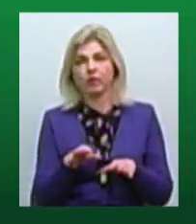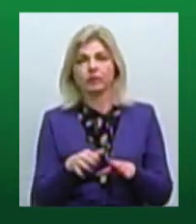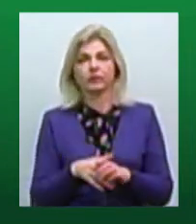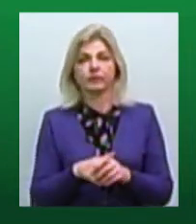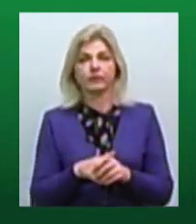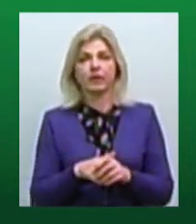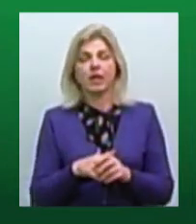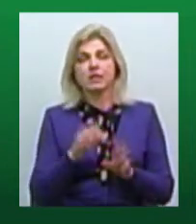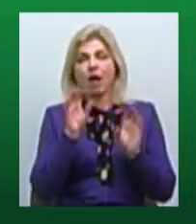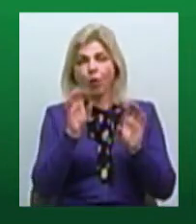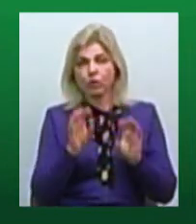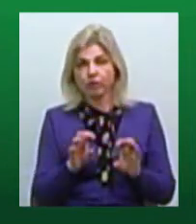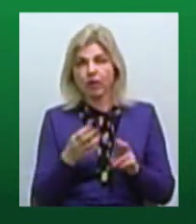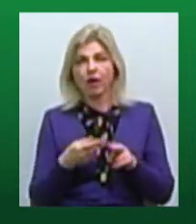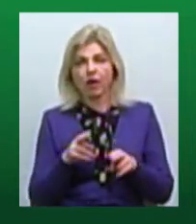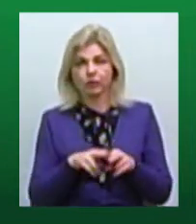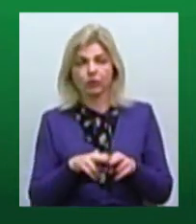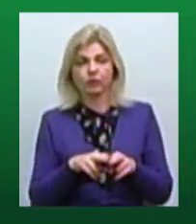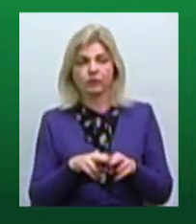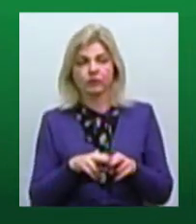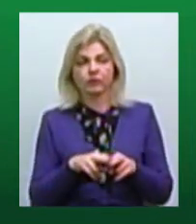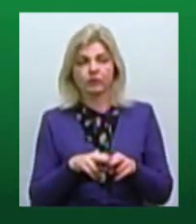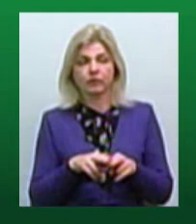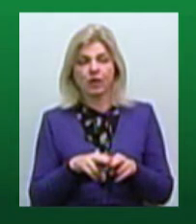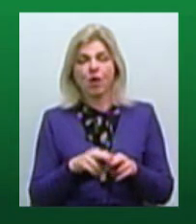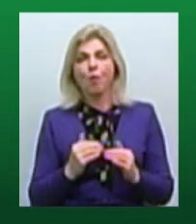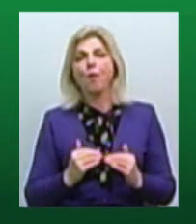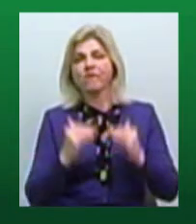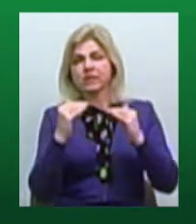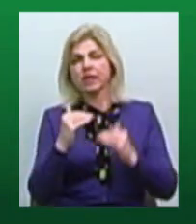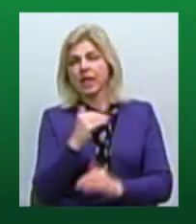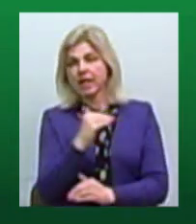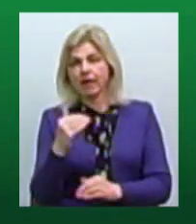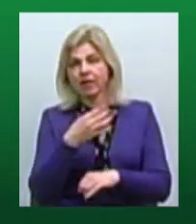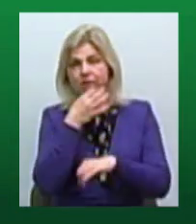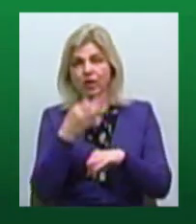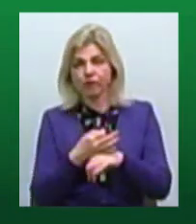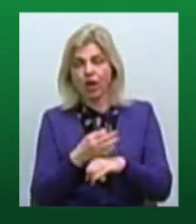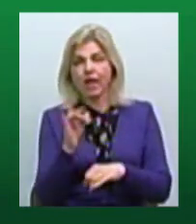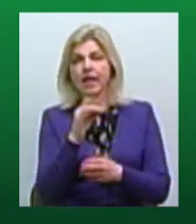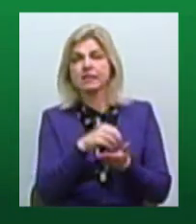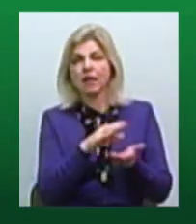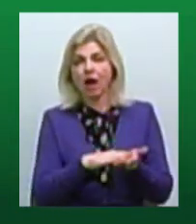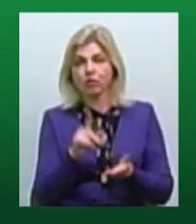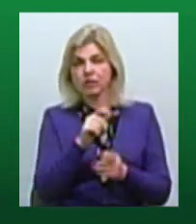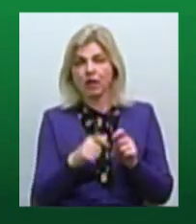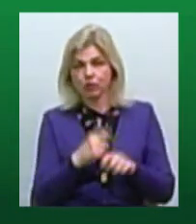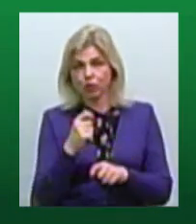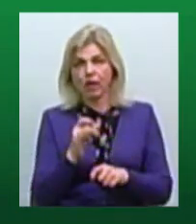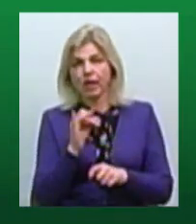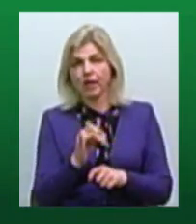градацию это сила и vitality просто нарисовать это ручками и релиза